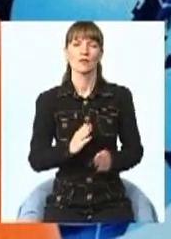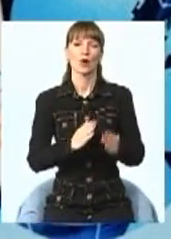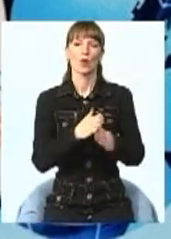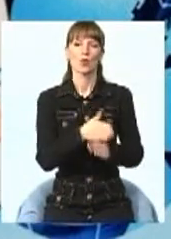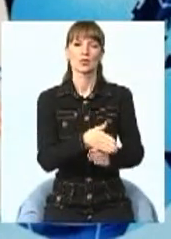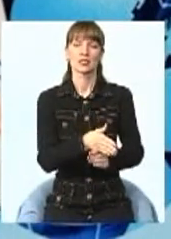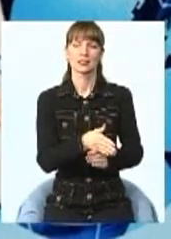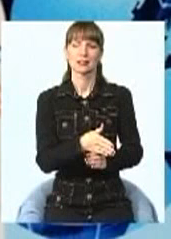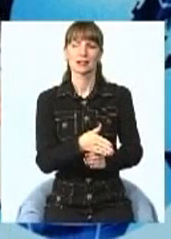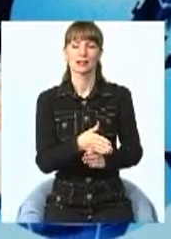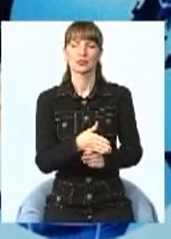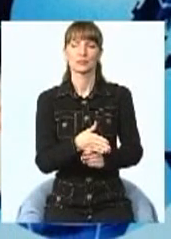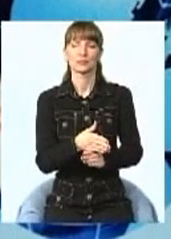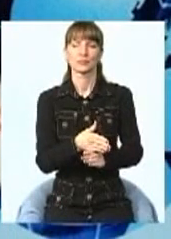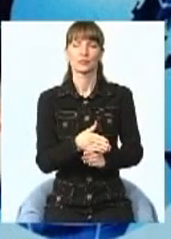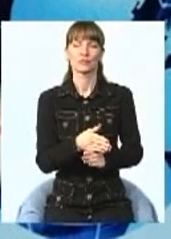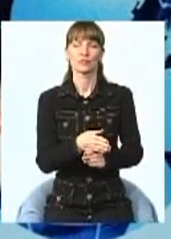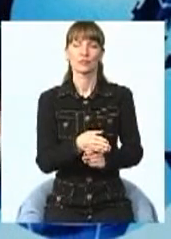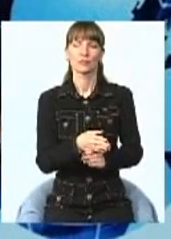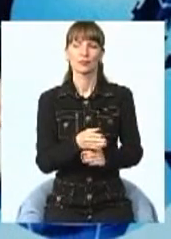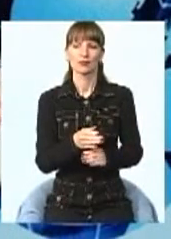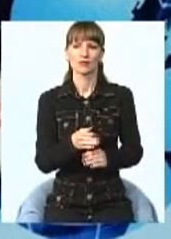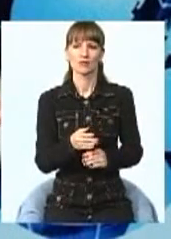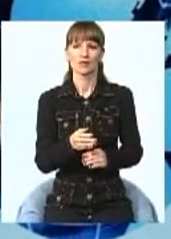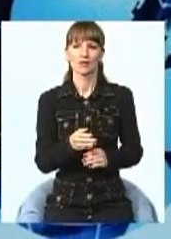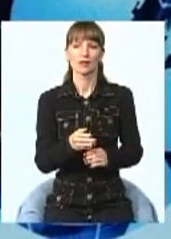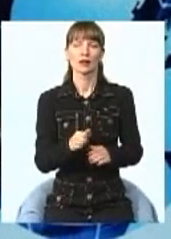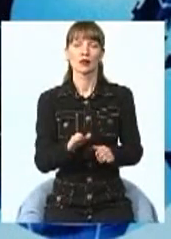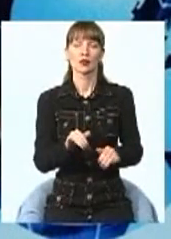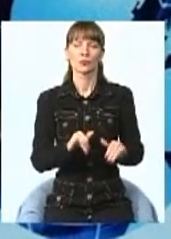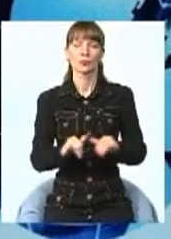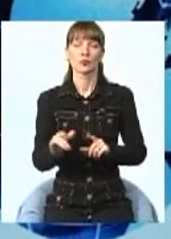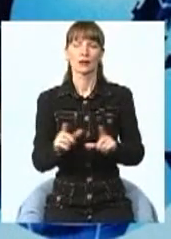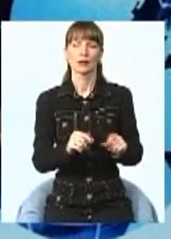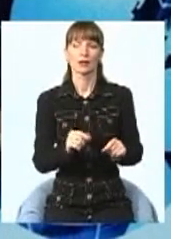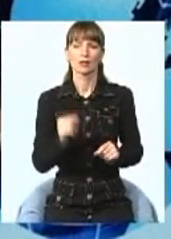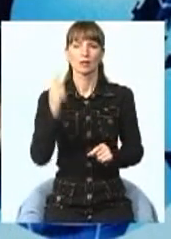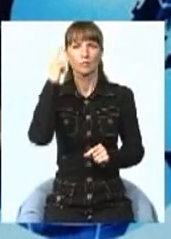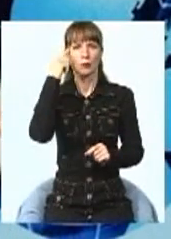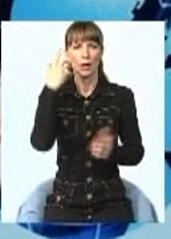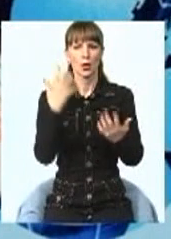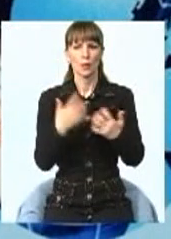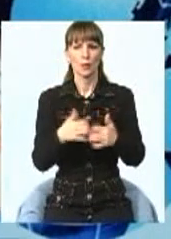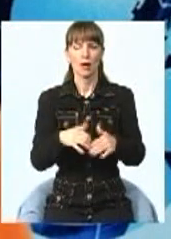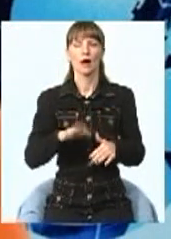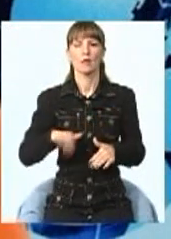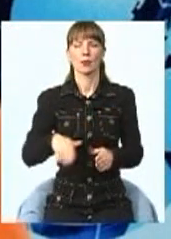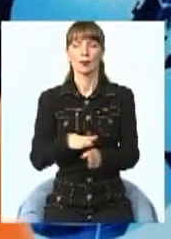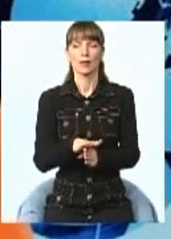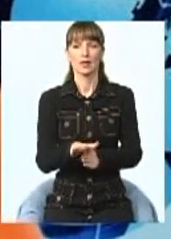гостям. Если закупки, например, сделать, он продумывает это, а потом